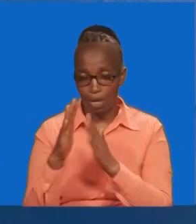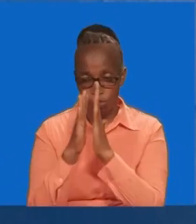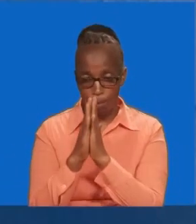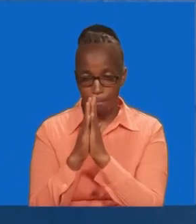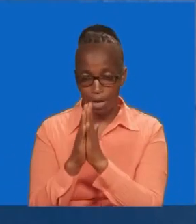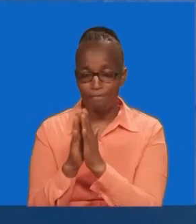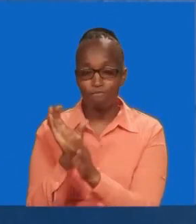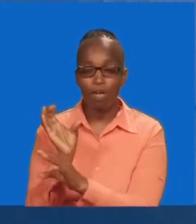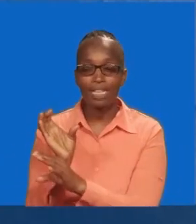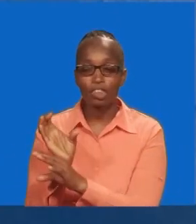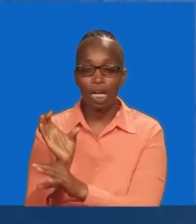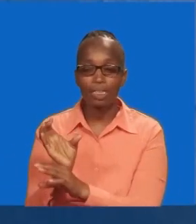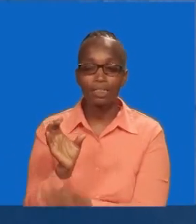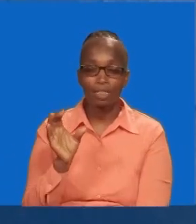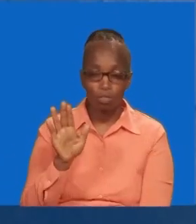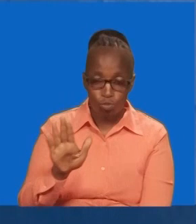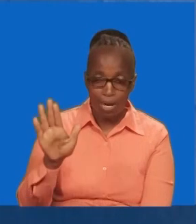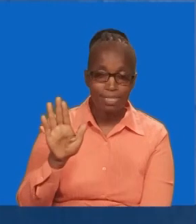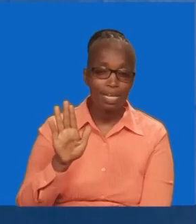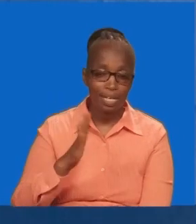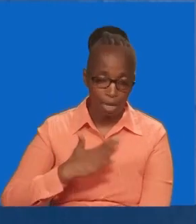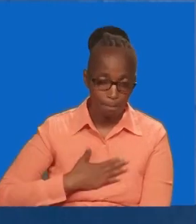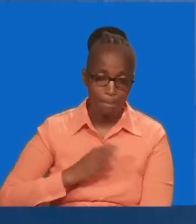pray for my church, for the church.